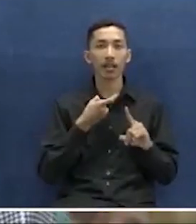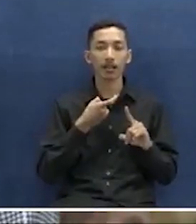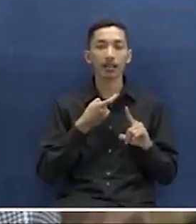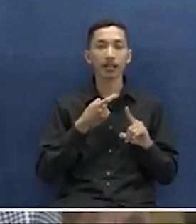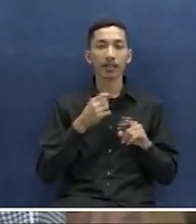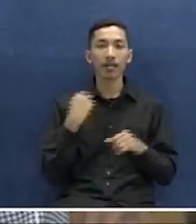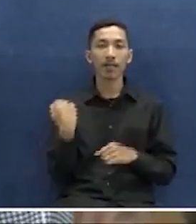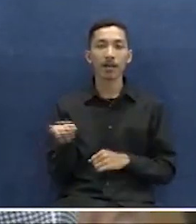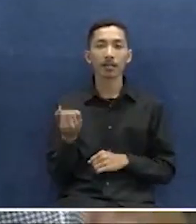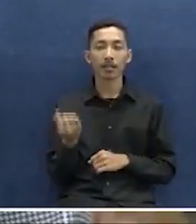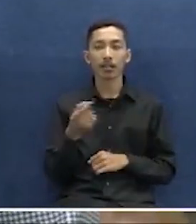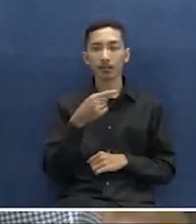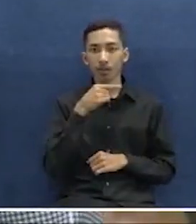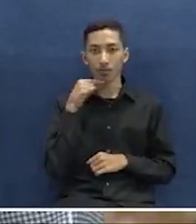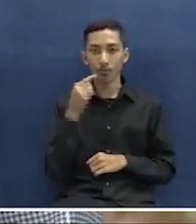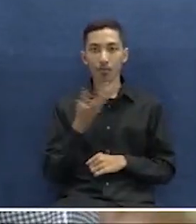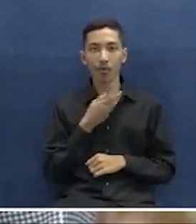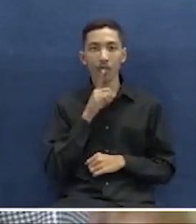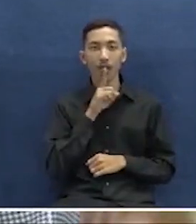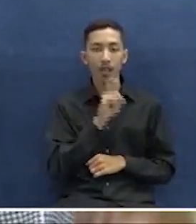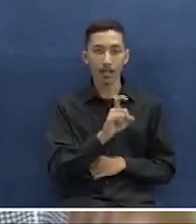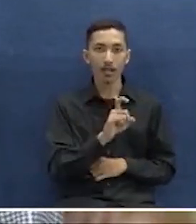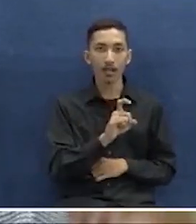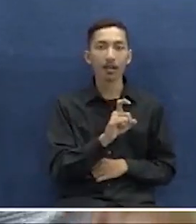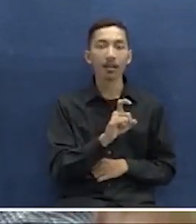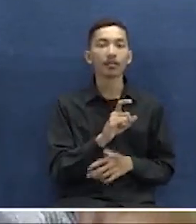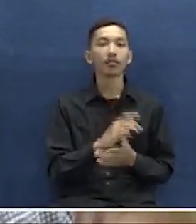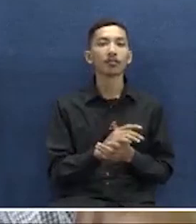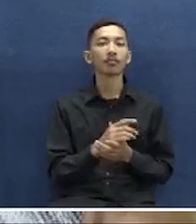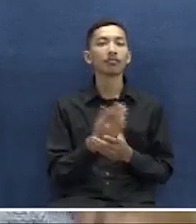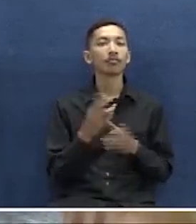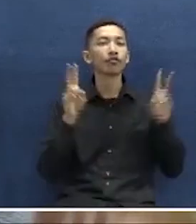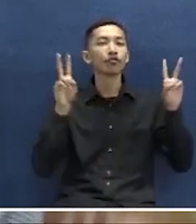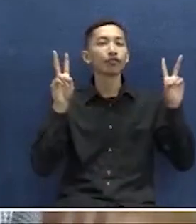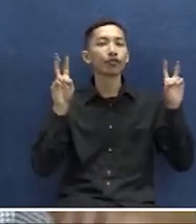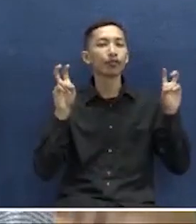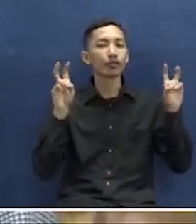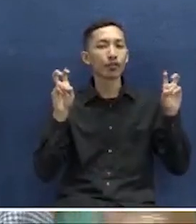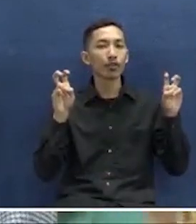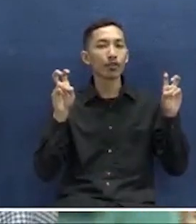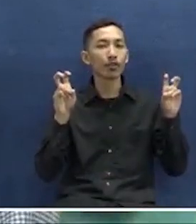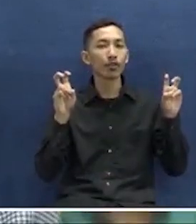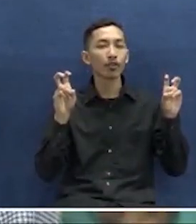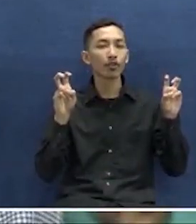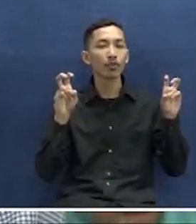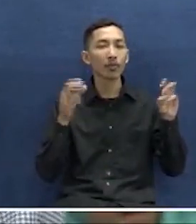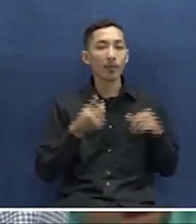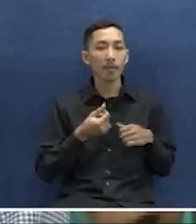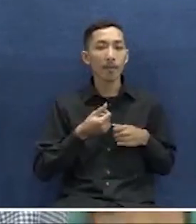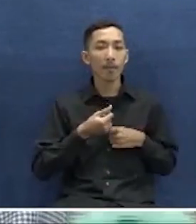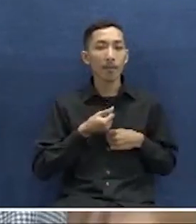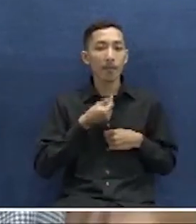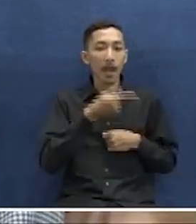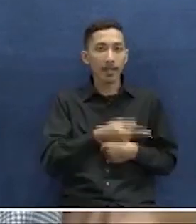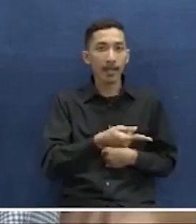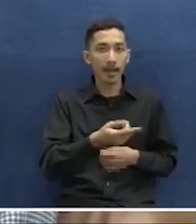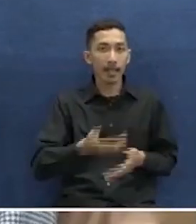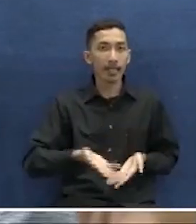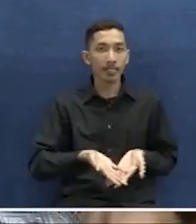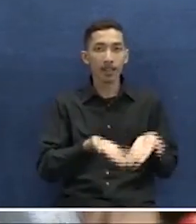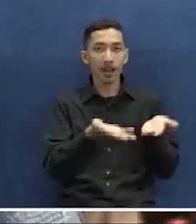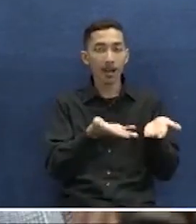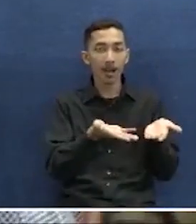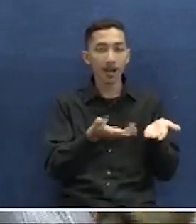pertanyaan aja untuk kos tiven ia mengenakan judulnya unik yah bayar seikhlasnya Apakah